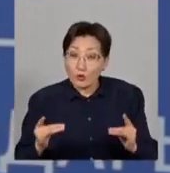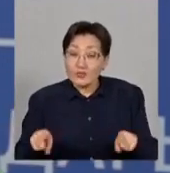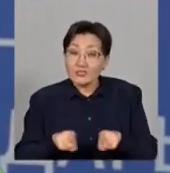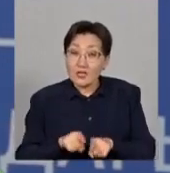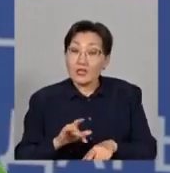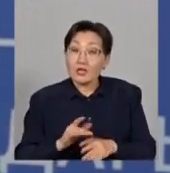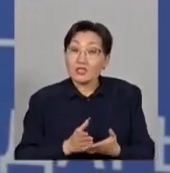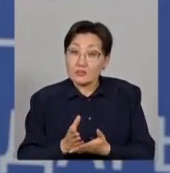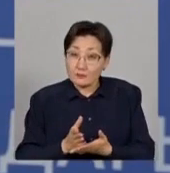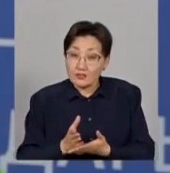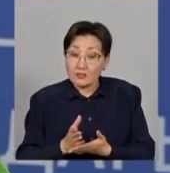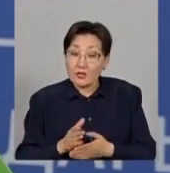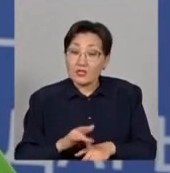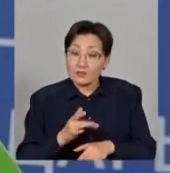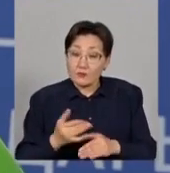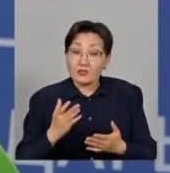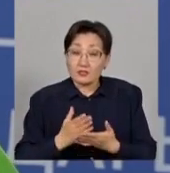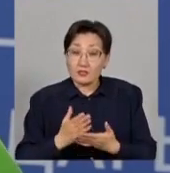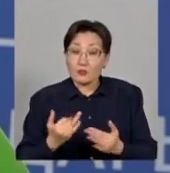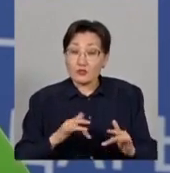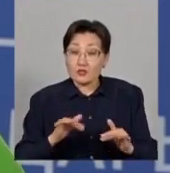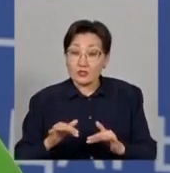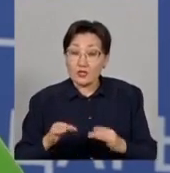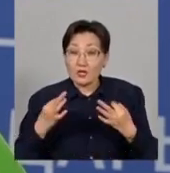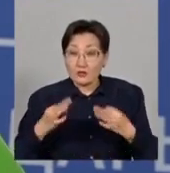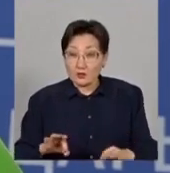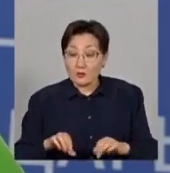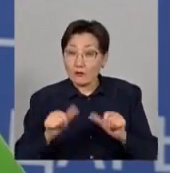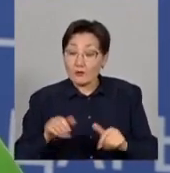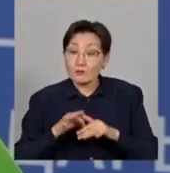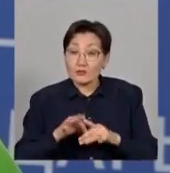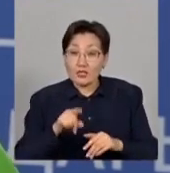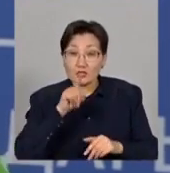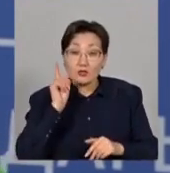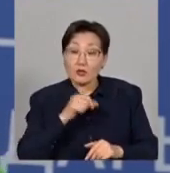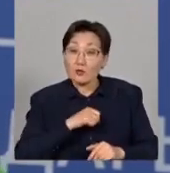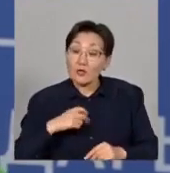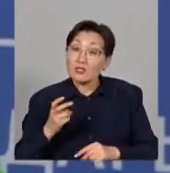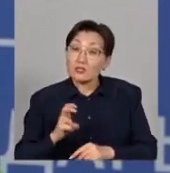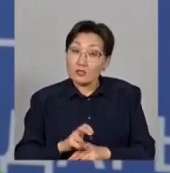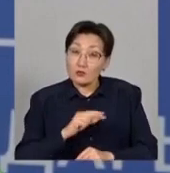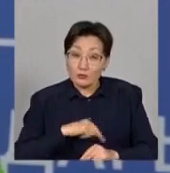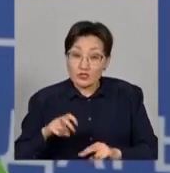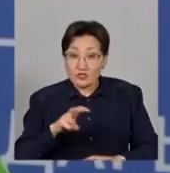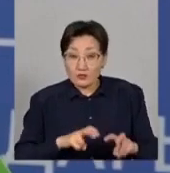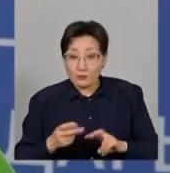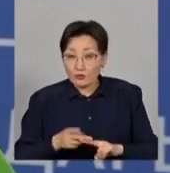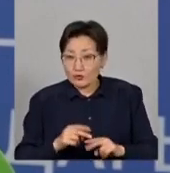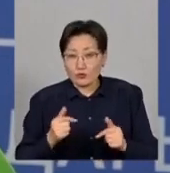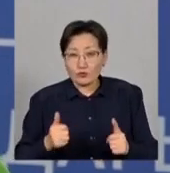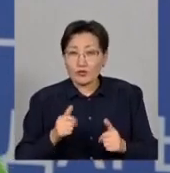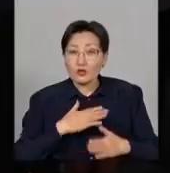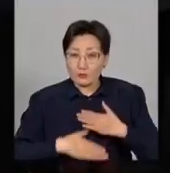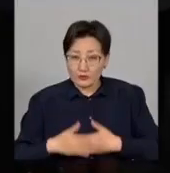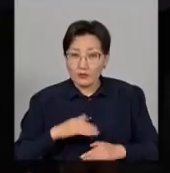атқарады. Дәл осы бүгінгі шараның ерікті түрде болып жатқаны, жастардың ерікті келіп жатқандығы бұл қуантарлық мәселе деп